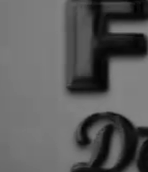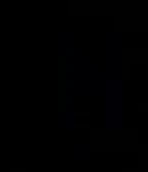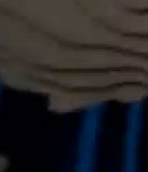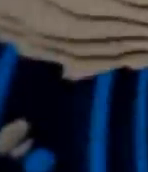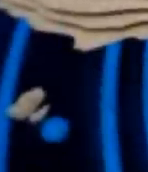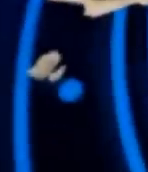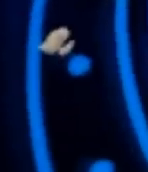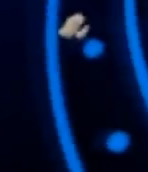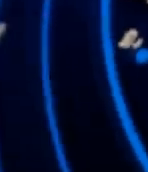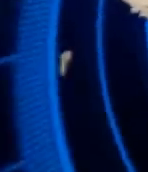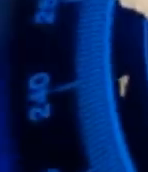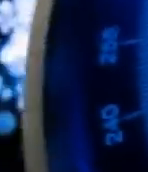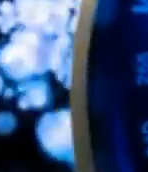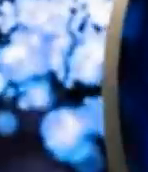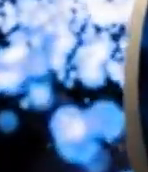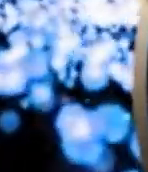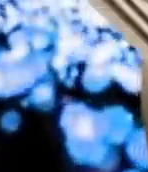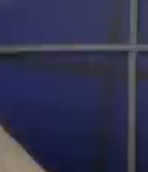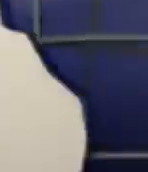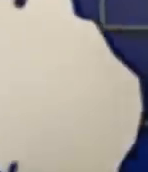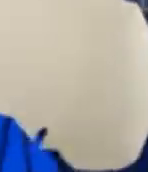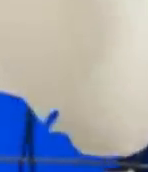की धड़कन.